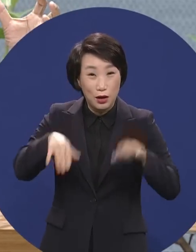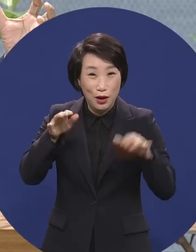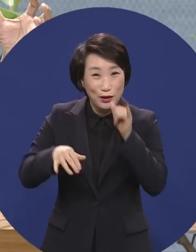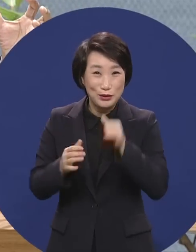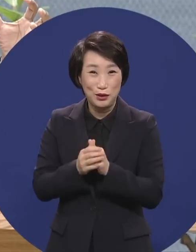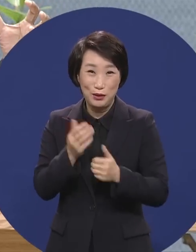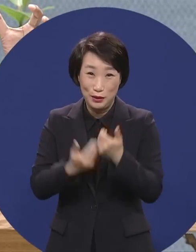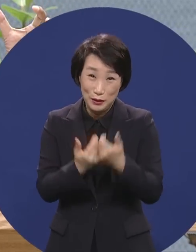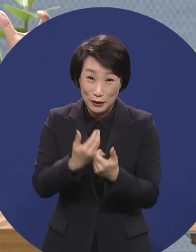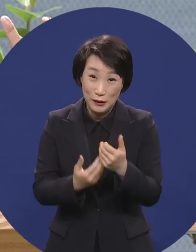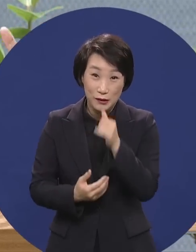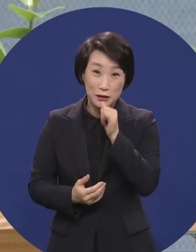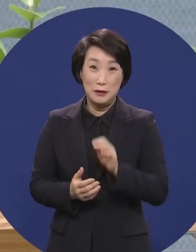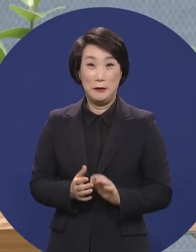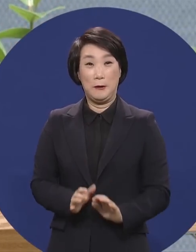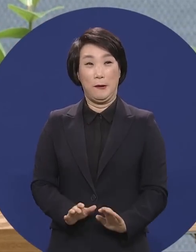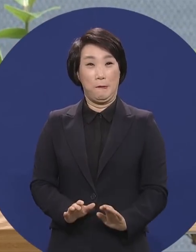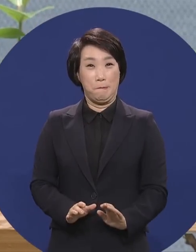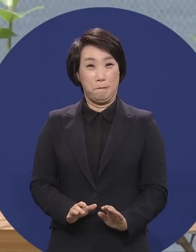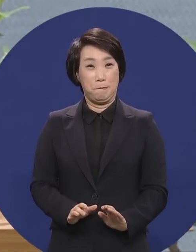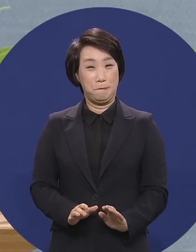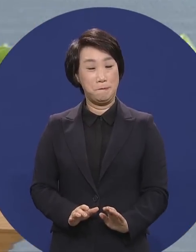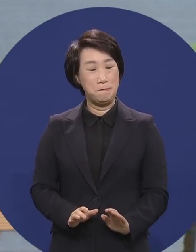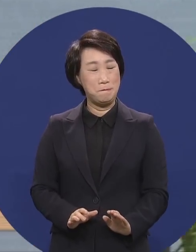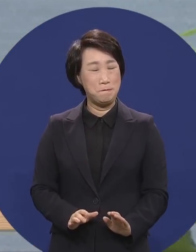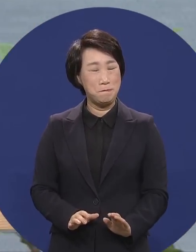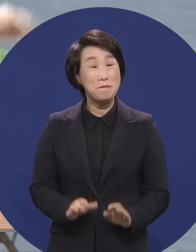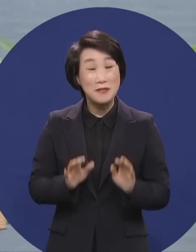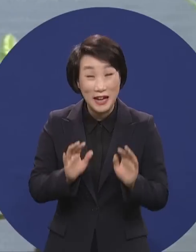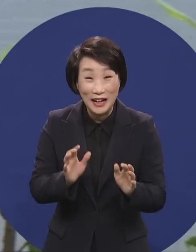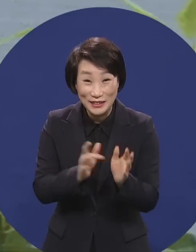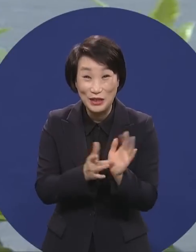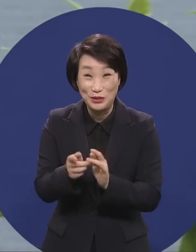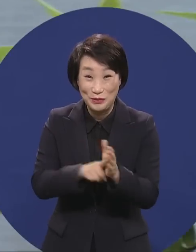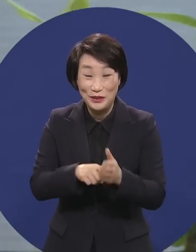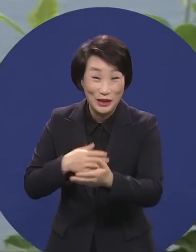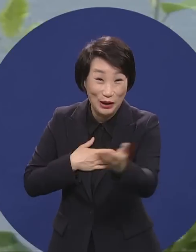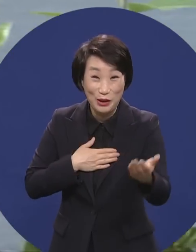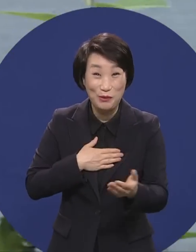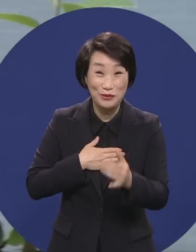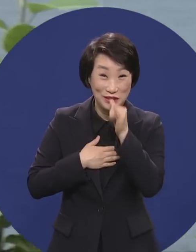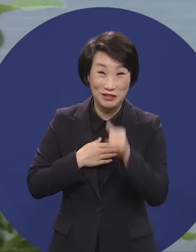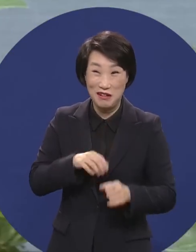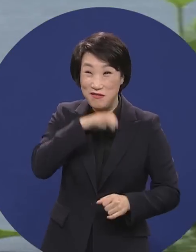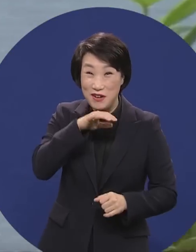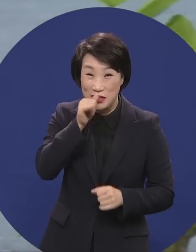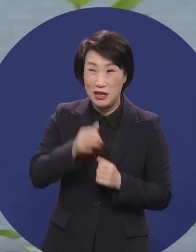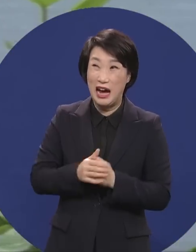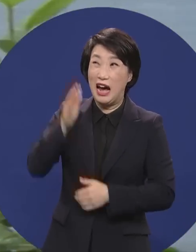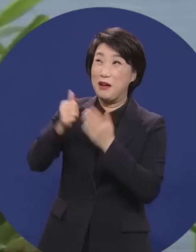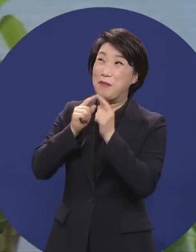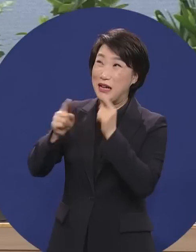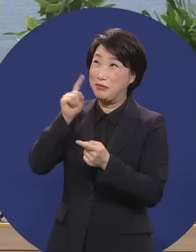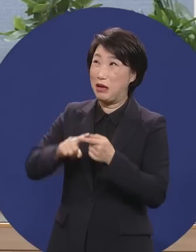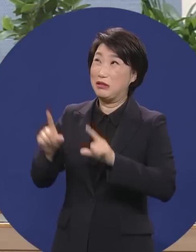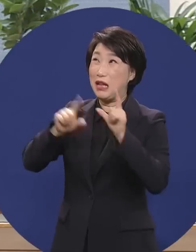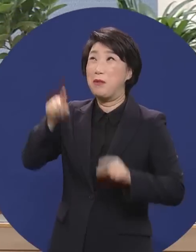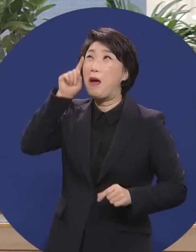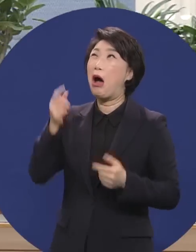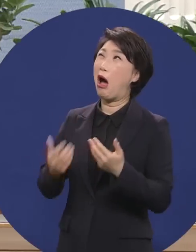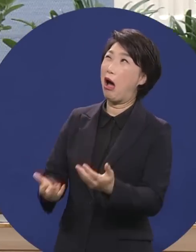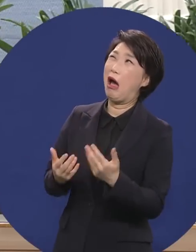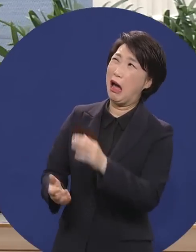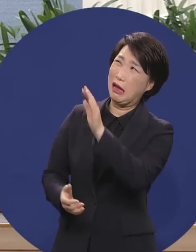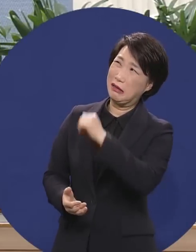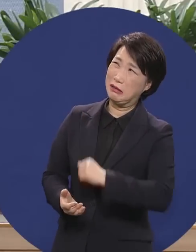상당한 견해차가 있습니다. 견해차가. 그래서 예수 믿는 사람들도 어떻게 하나님 말씀대로 다 사냐?